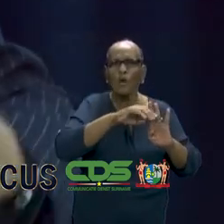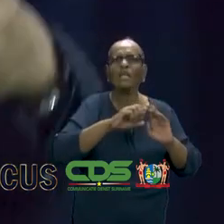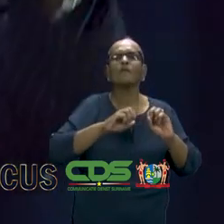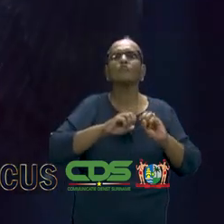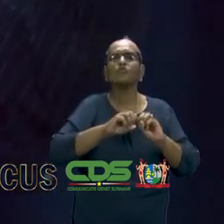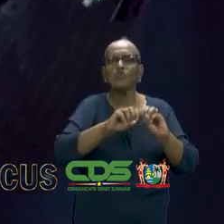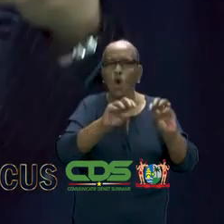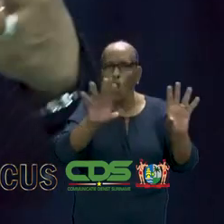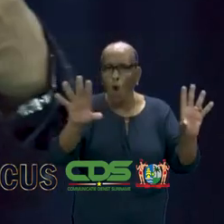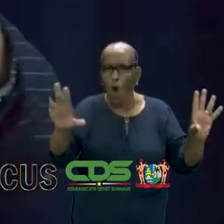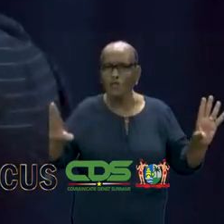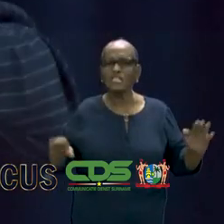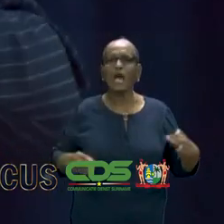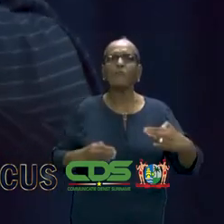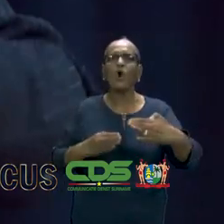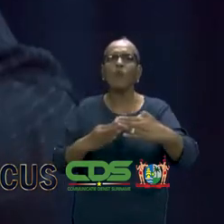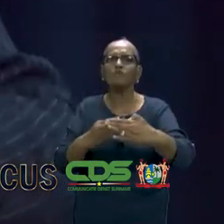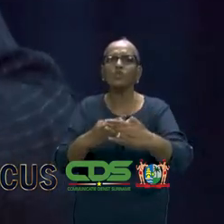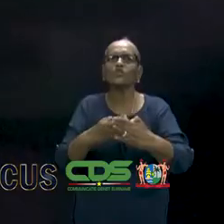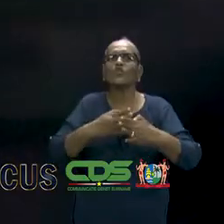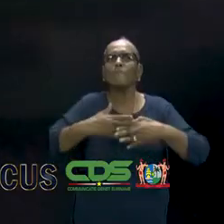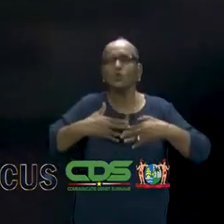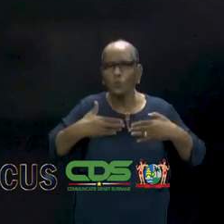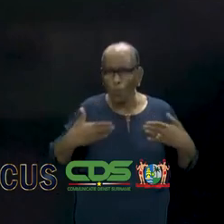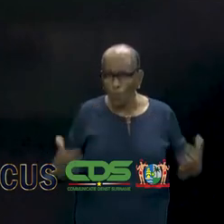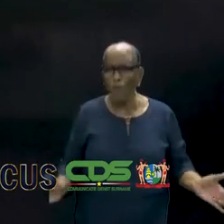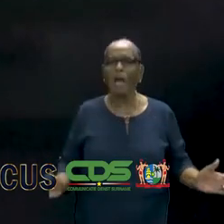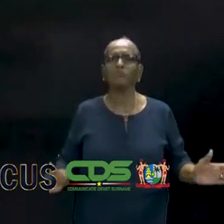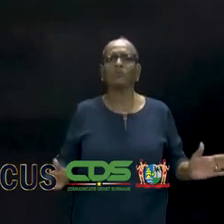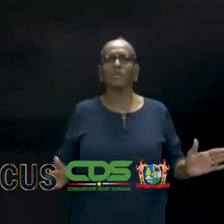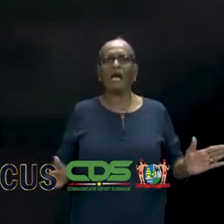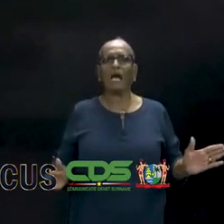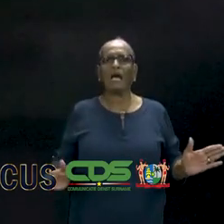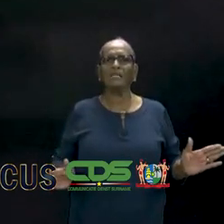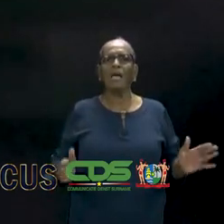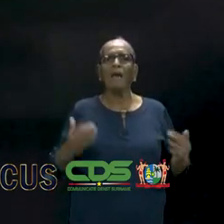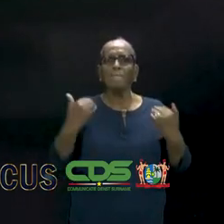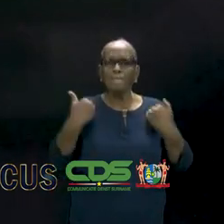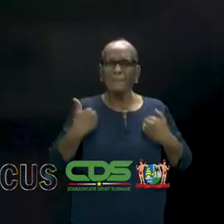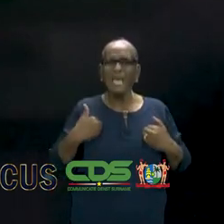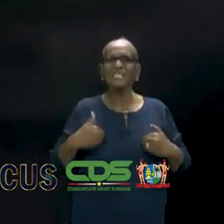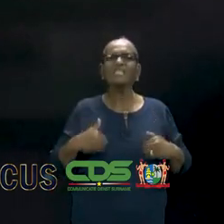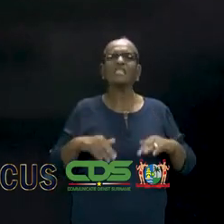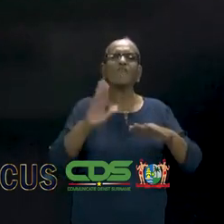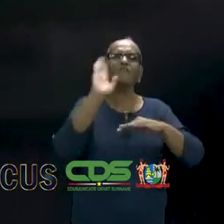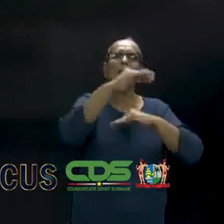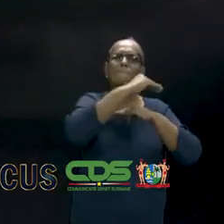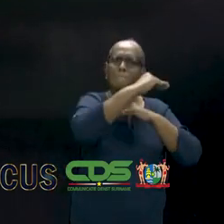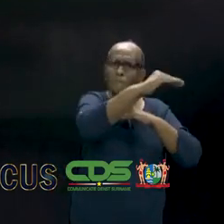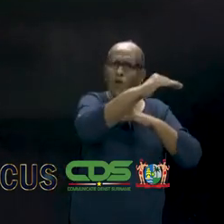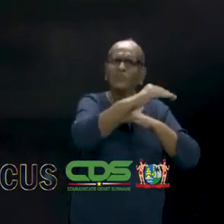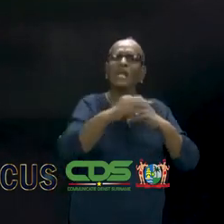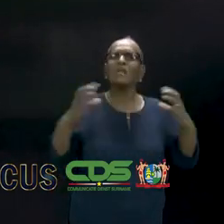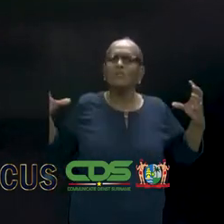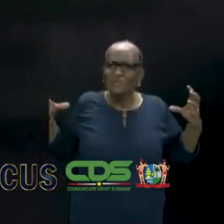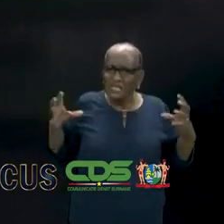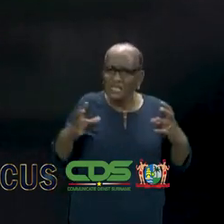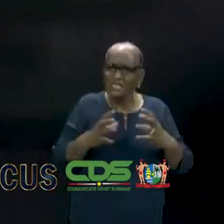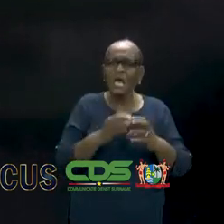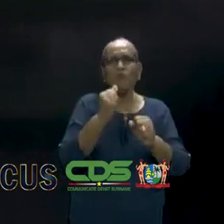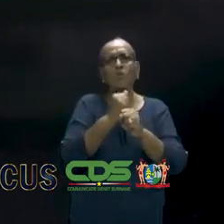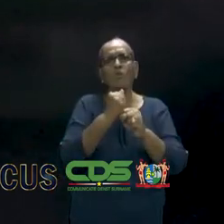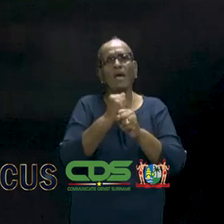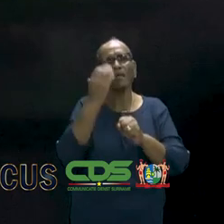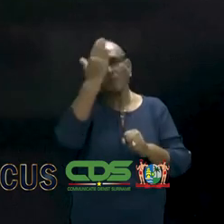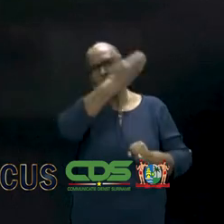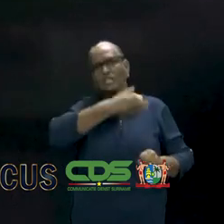weghalen, maar het is de diaspora-gemeenschap die nou met de Surinaamse gemeenschap moet samenwerken. En dat heb ik al aangegeven, private